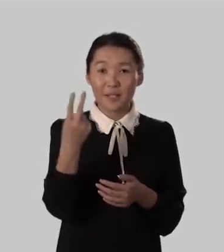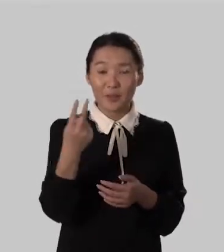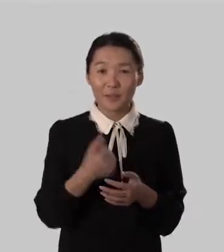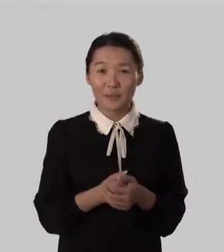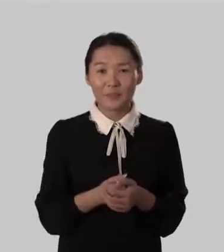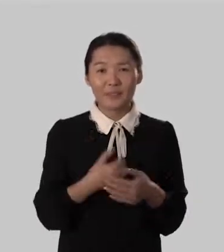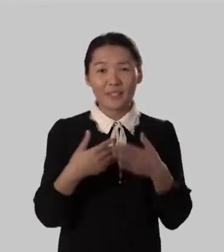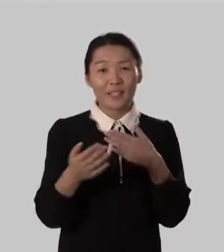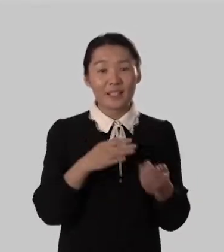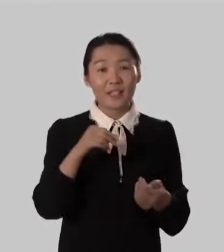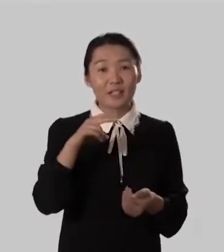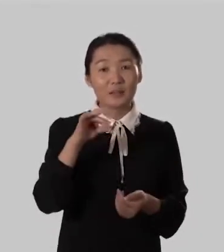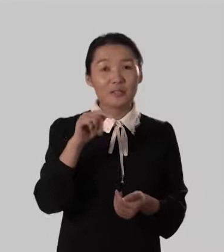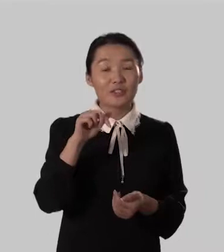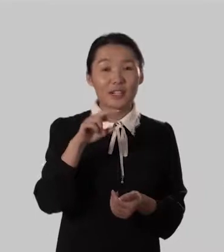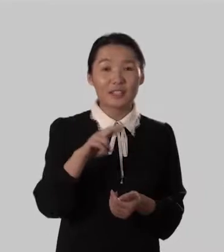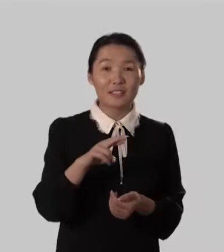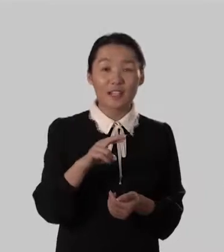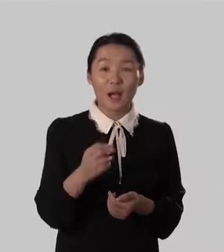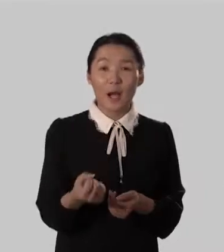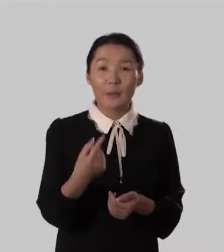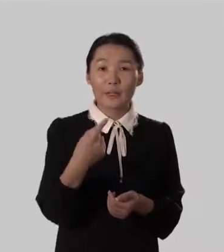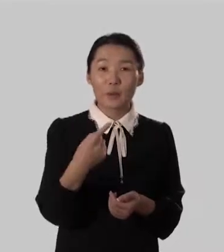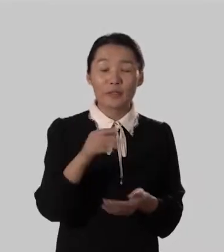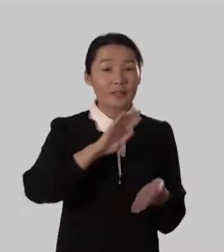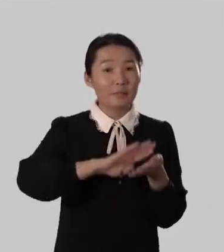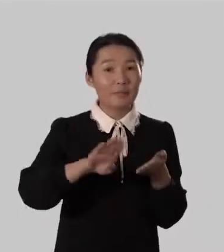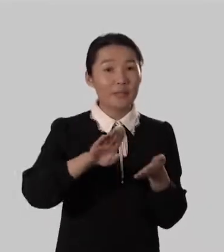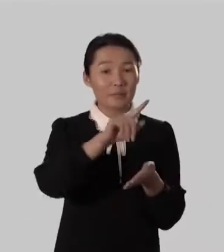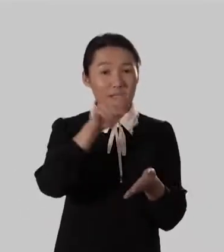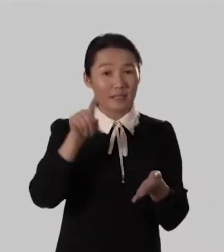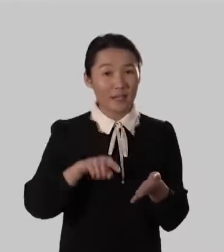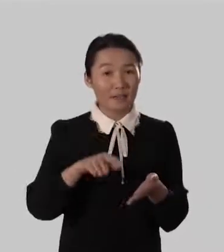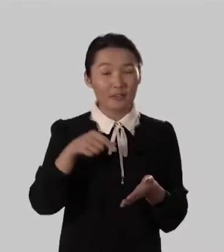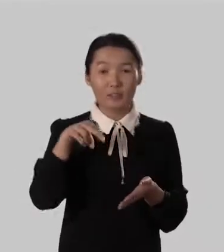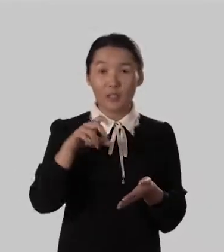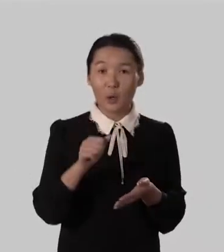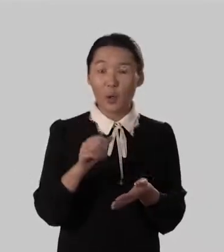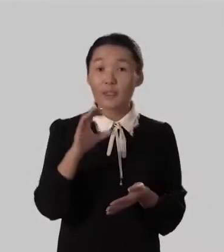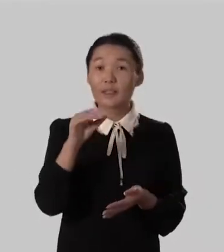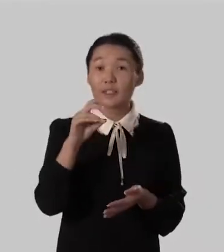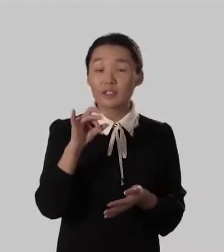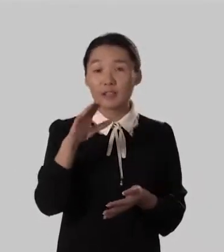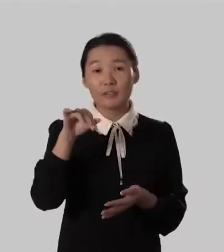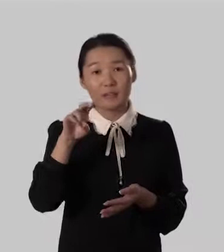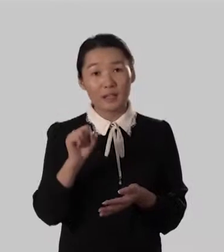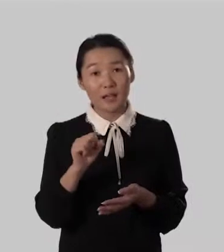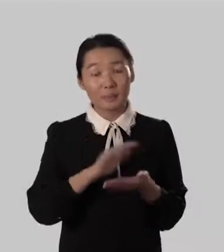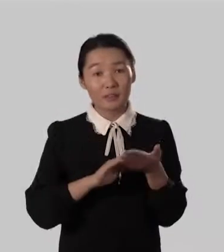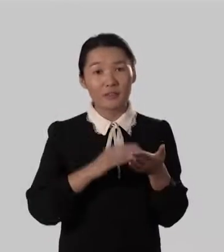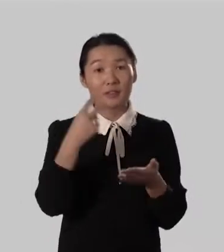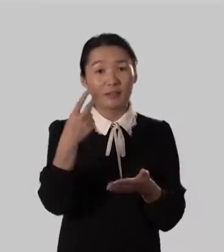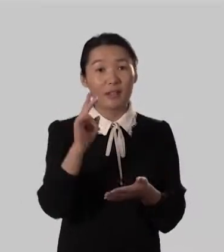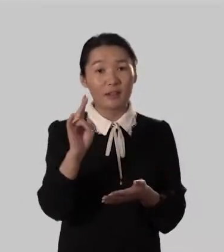второе если при части образовано от без приставочных глаголов совершенного вида то пишется